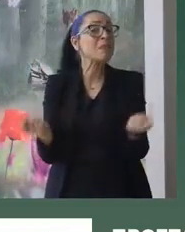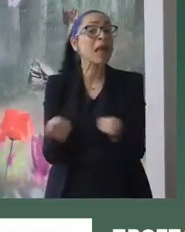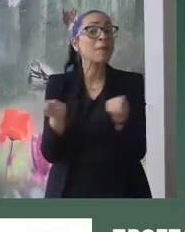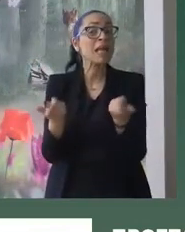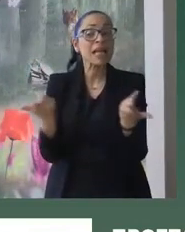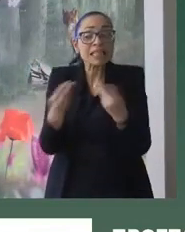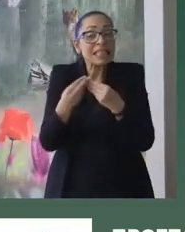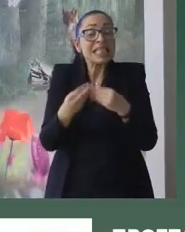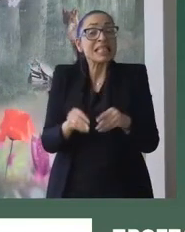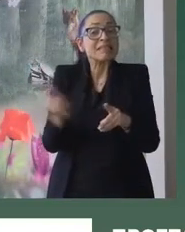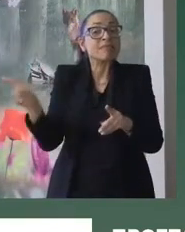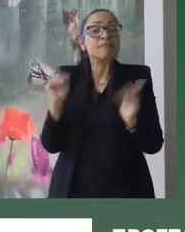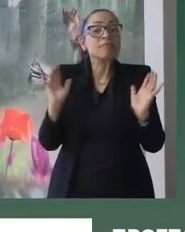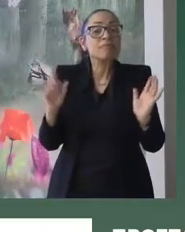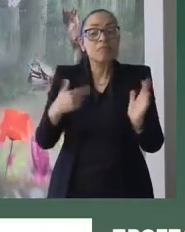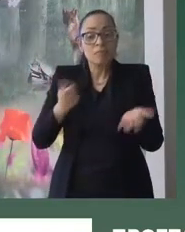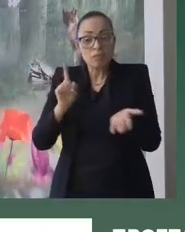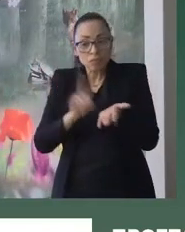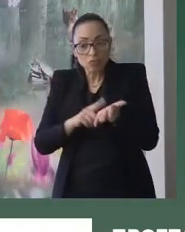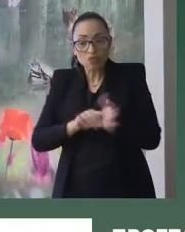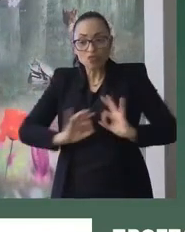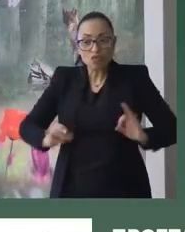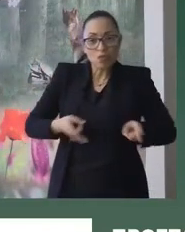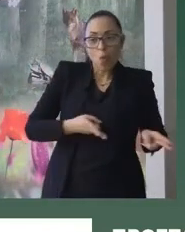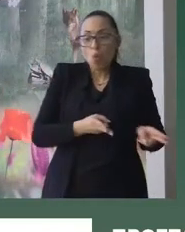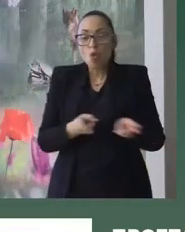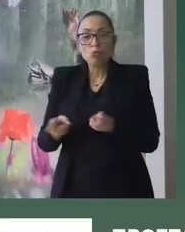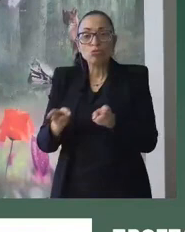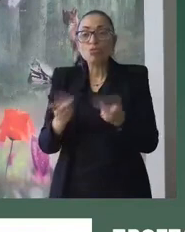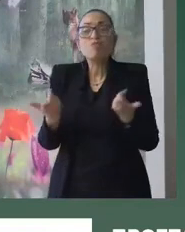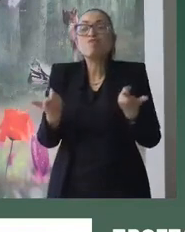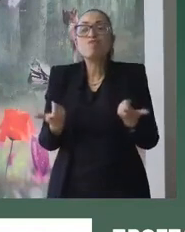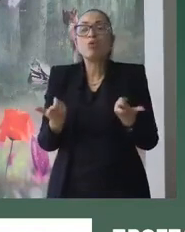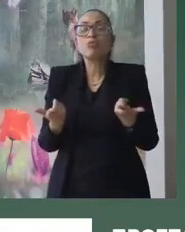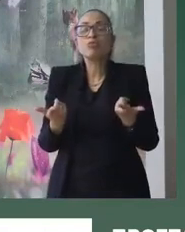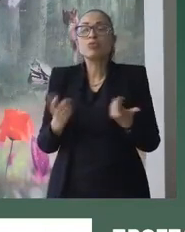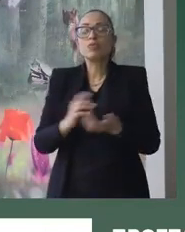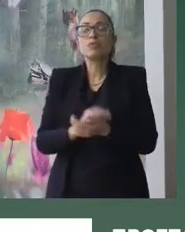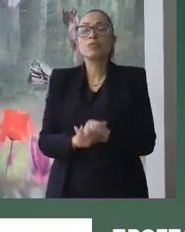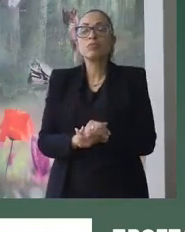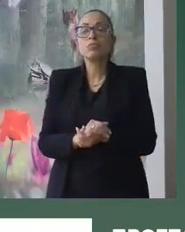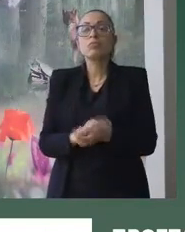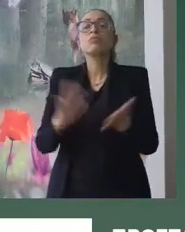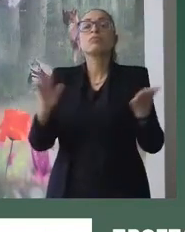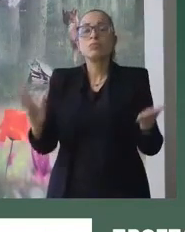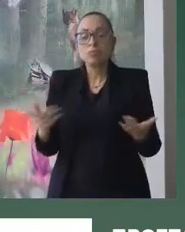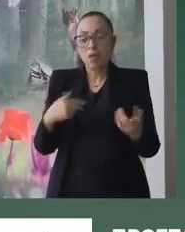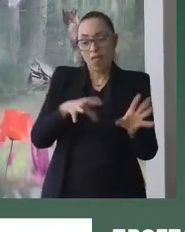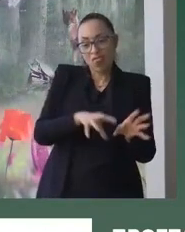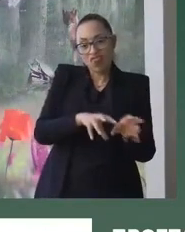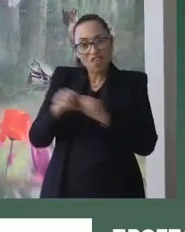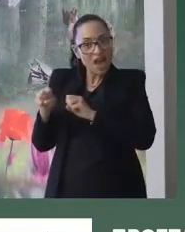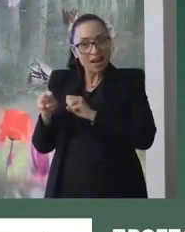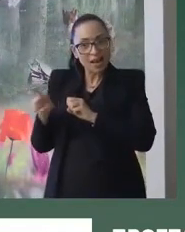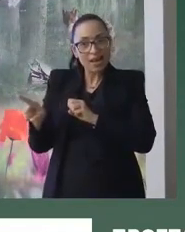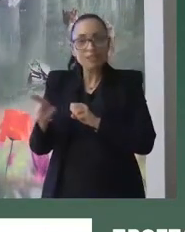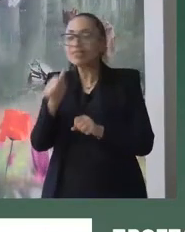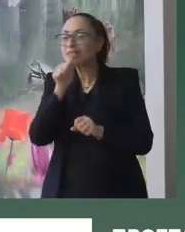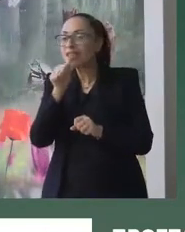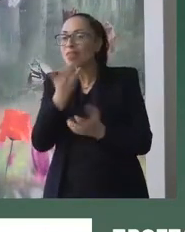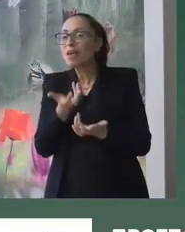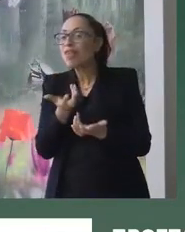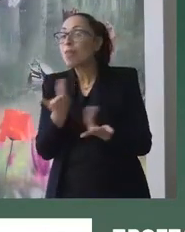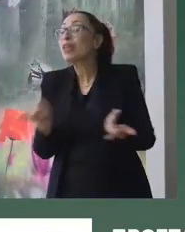Ποια είναι η λύση λοιπόν για να διασώσεις τη Σόλωνος και τη Χ Σόλωνος από αυτό το πρόβλημα. Να βγάλεις την πηγή θερμότητας από μέσα. Ποιο είναι αυτό, για το